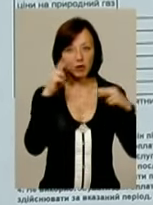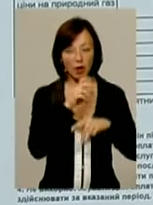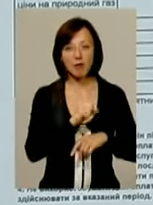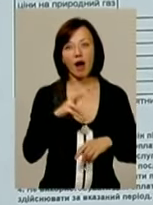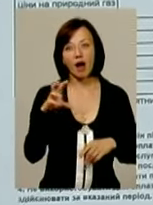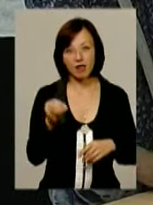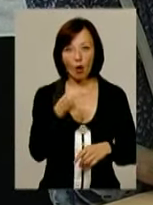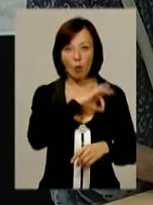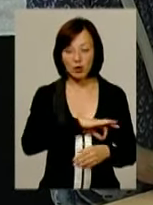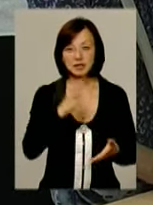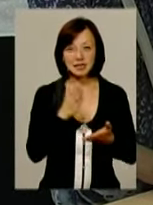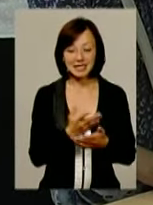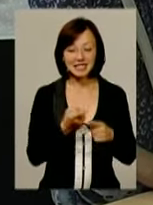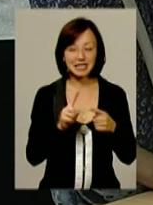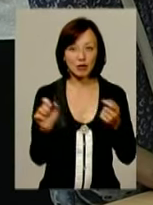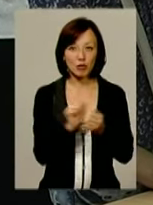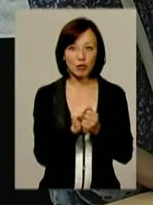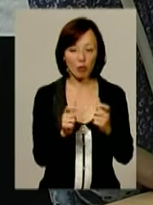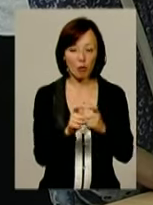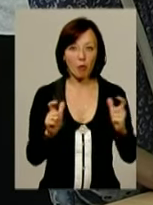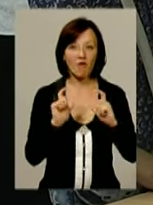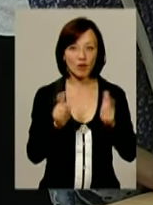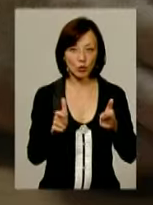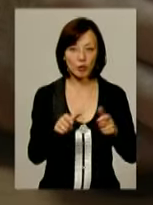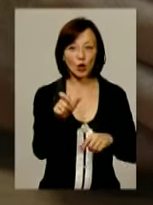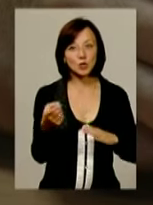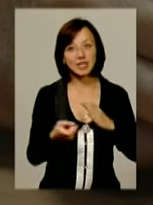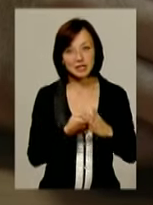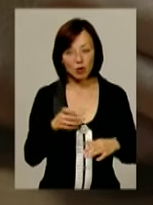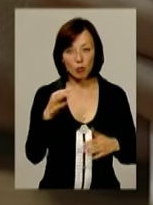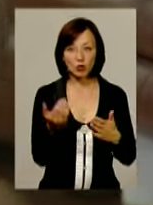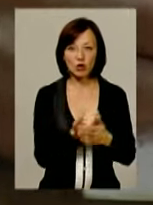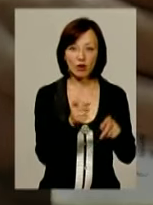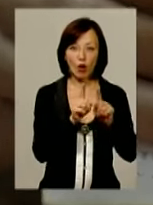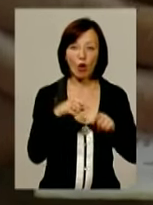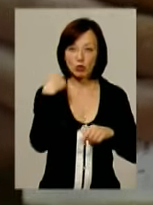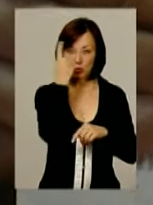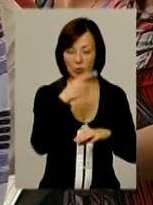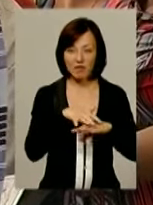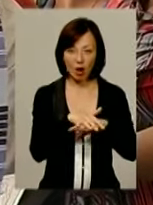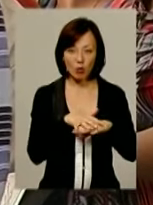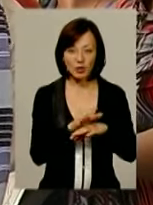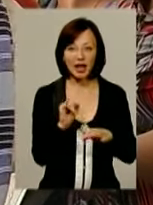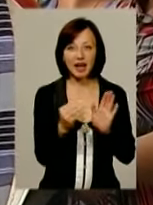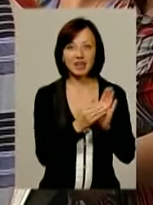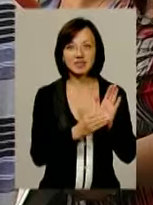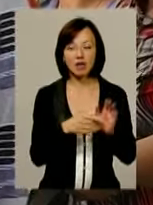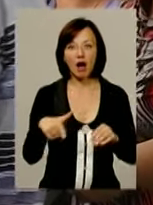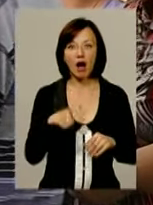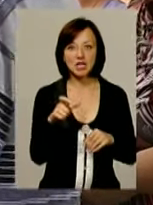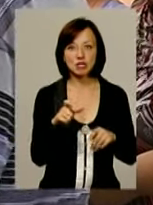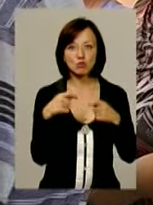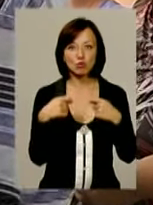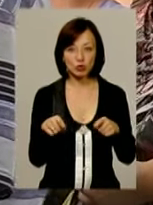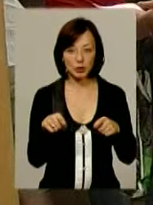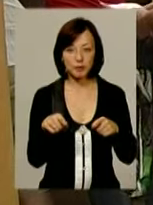не без користі. Адже саме з цих паперових повідомлень абоненти дізнаються про нові особові рахунки і реквізити Хмельницьгазбуду.